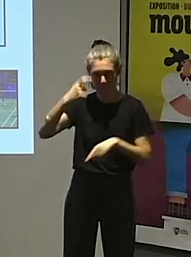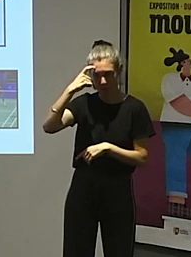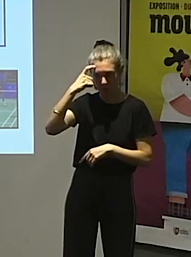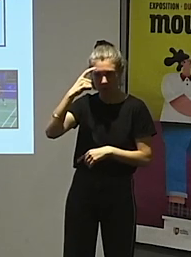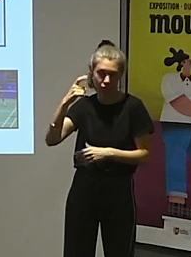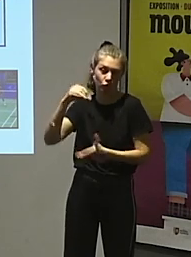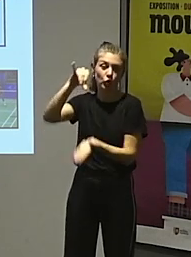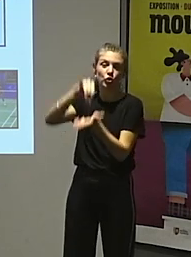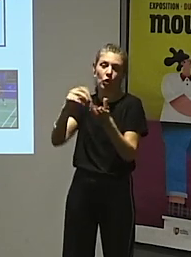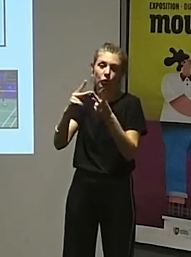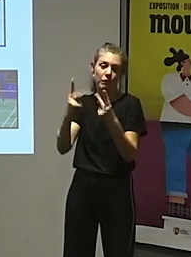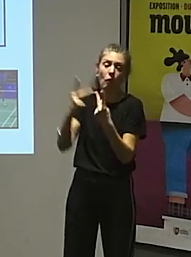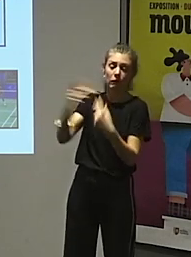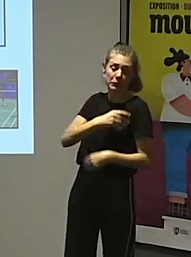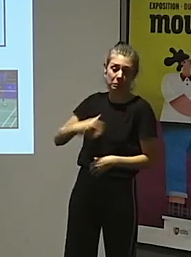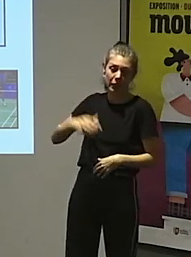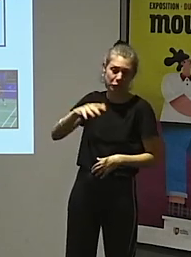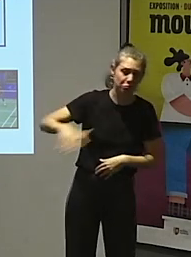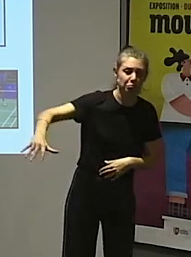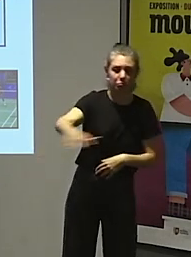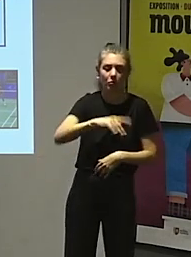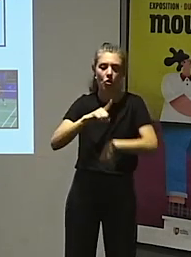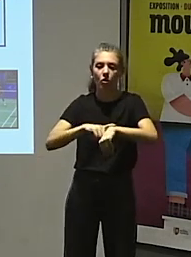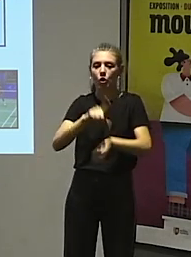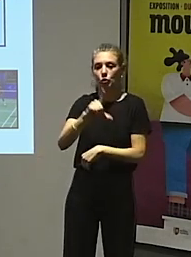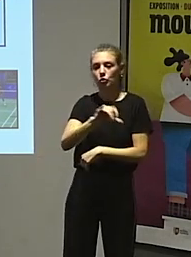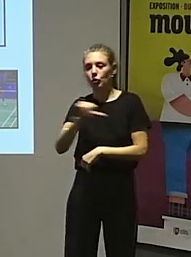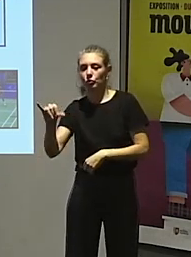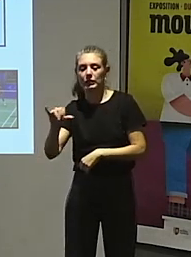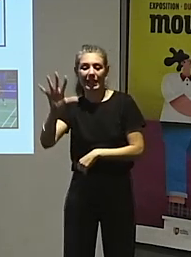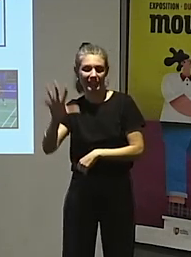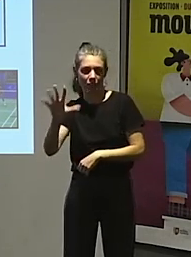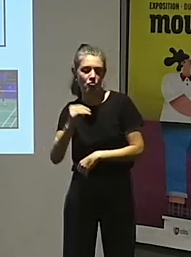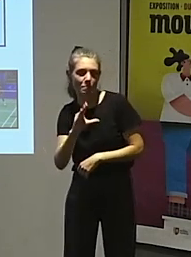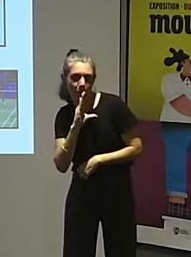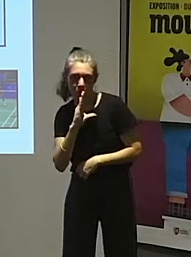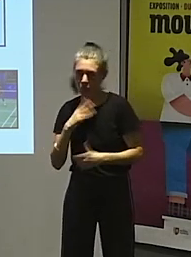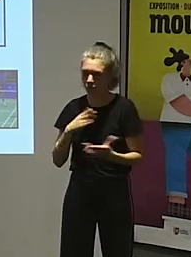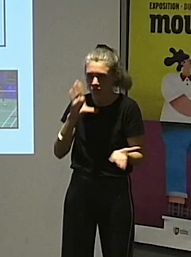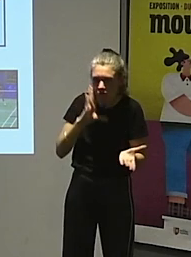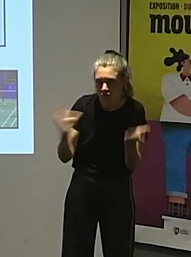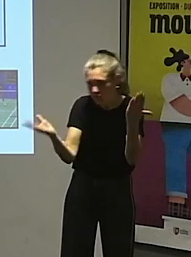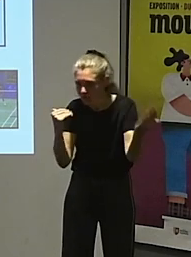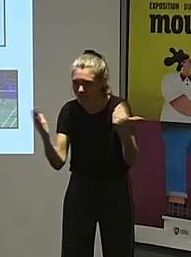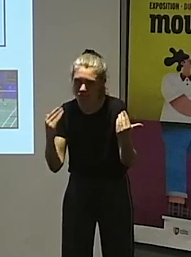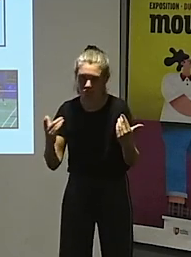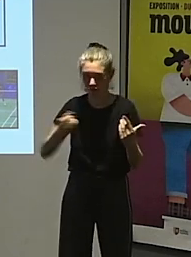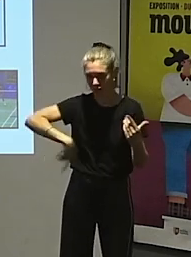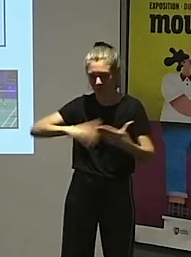l'hôtel de ville, de 14h à 17h. Et donc vous êtes tous chaleureusement invités à venir découvrir tout ce qu'on